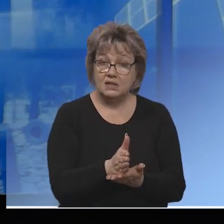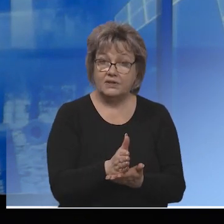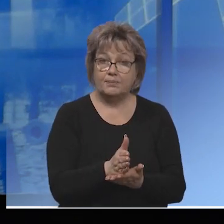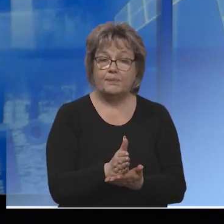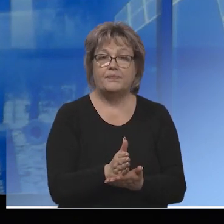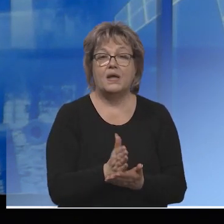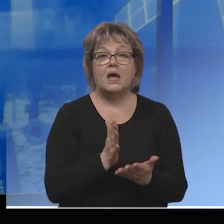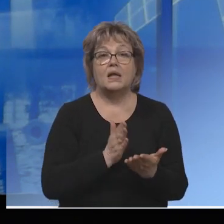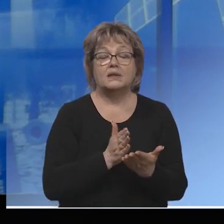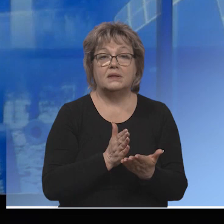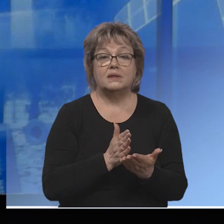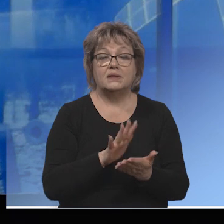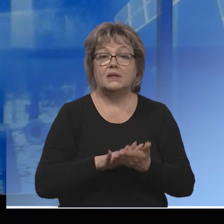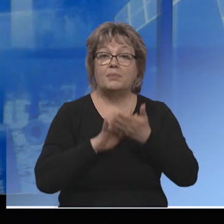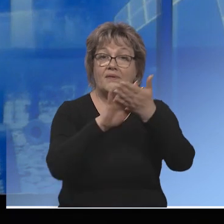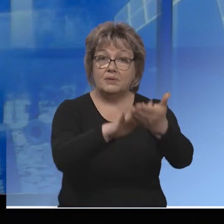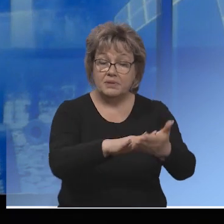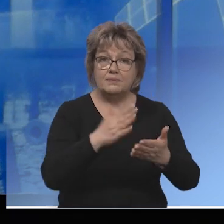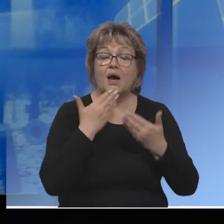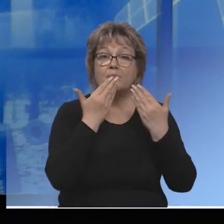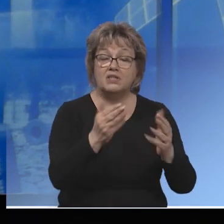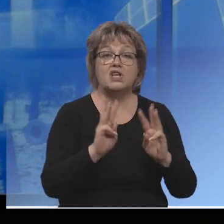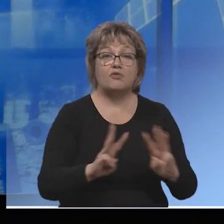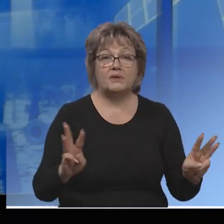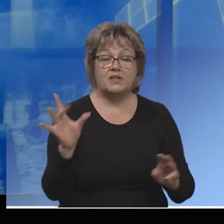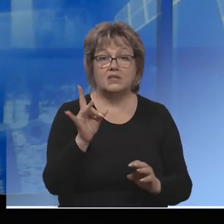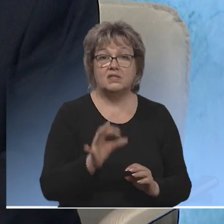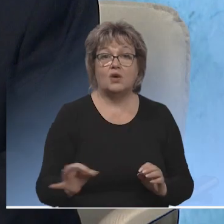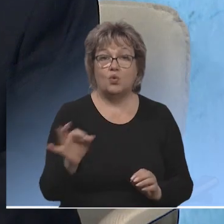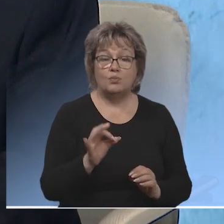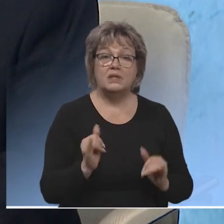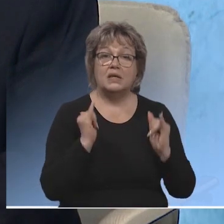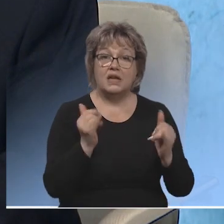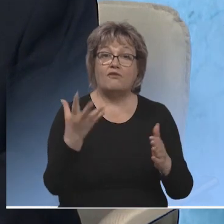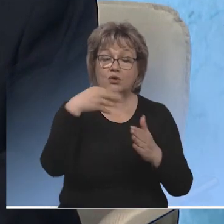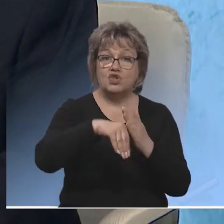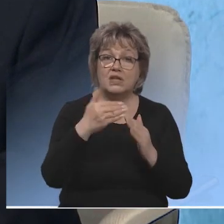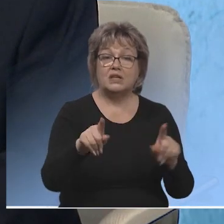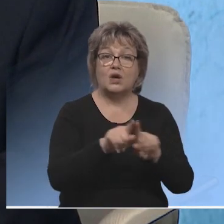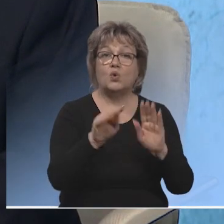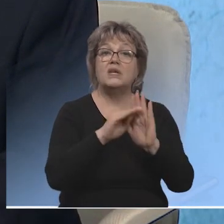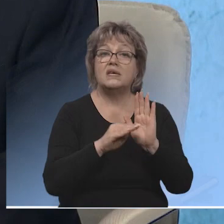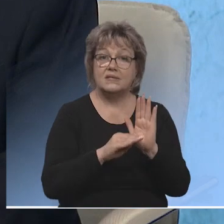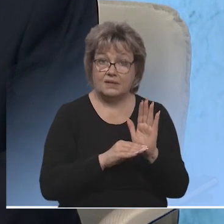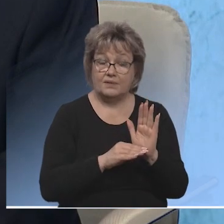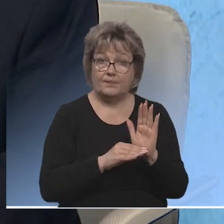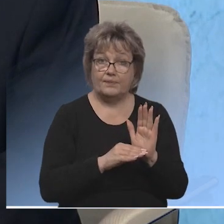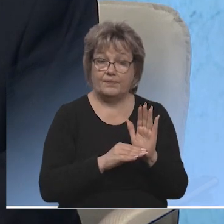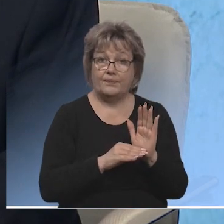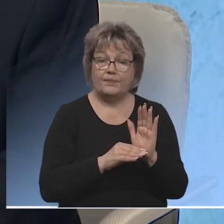ориентированным, направить свои письма и обращения в правительство Ростовской области для включения их в такой реестр.